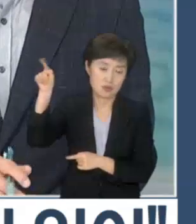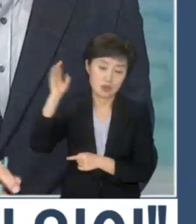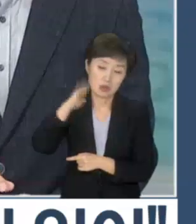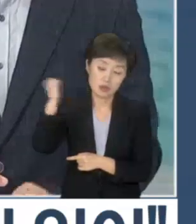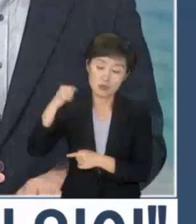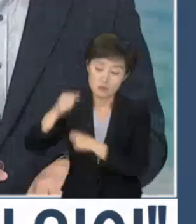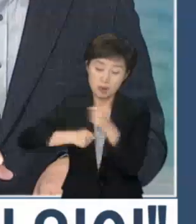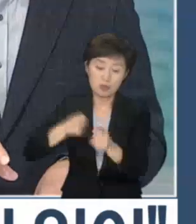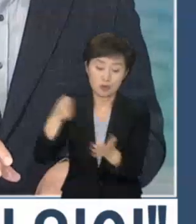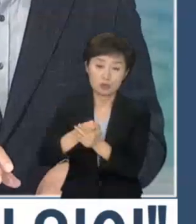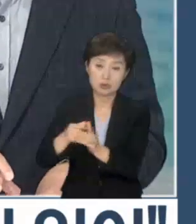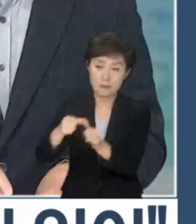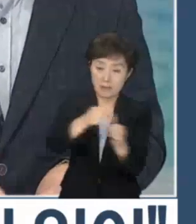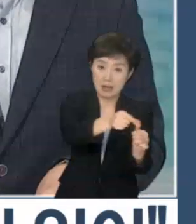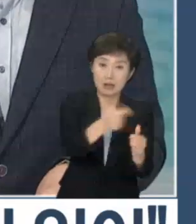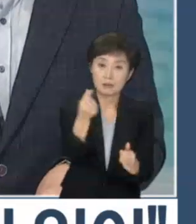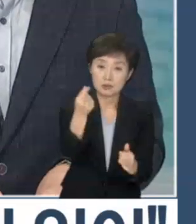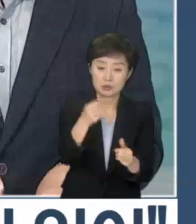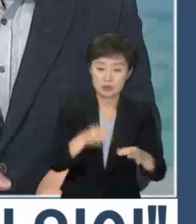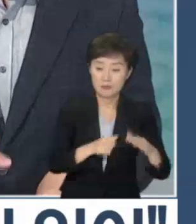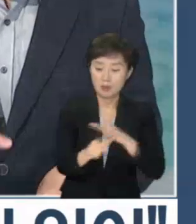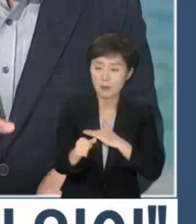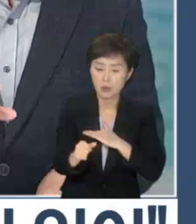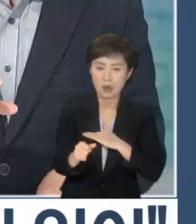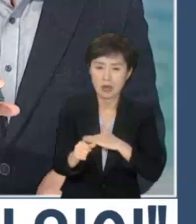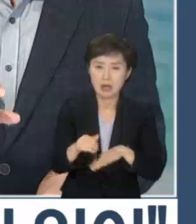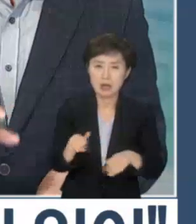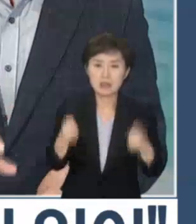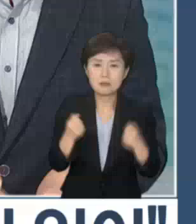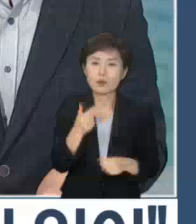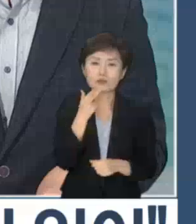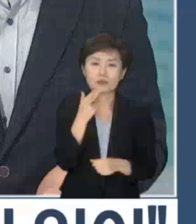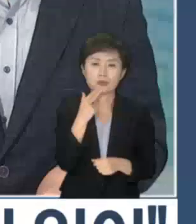그래놓고 김기현 대표 처지를 그대로 둔 상태 속에서